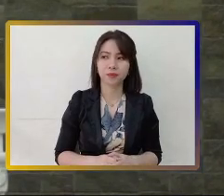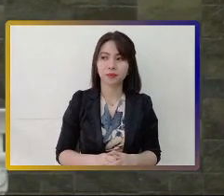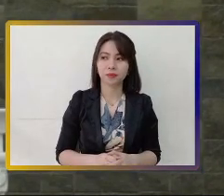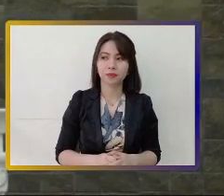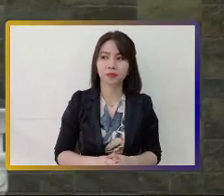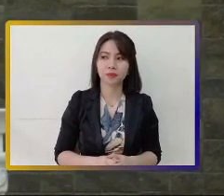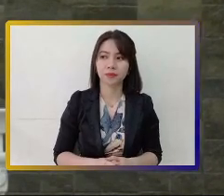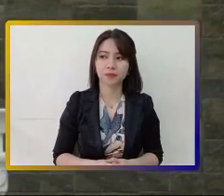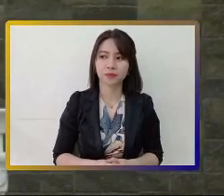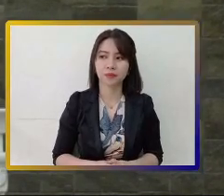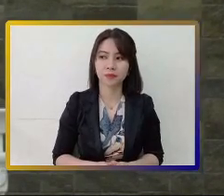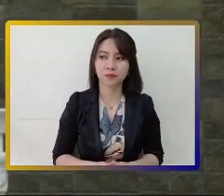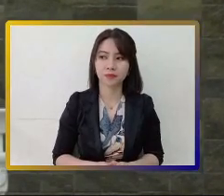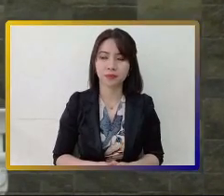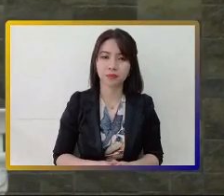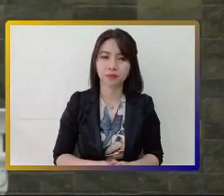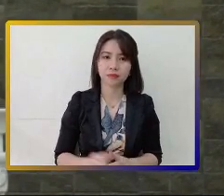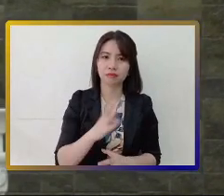ang Ama,